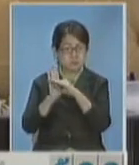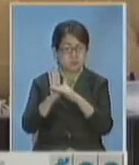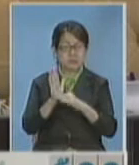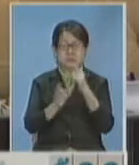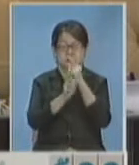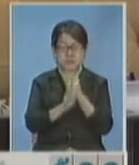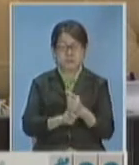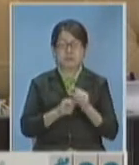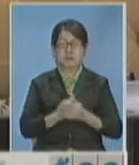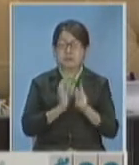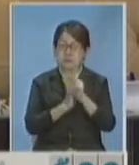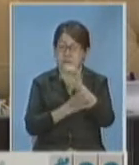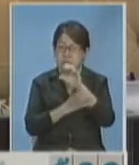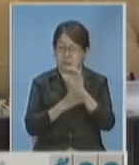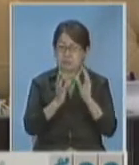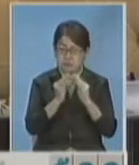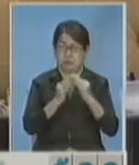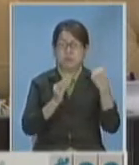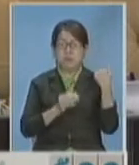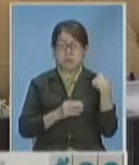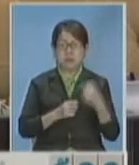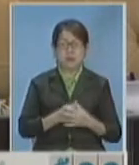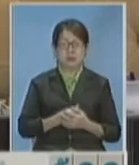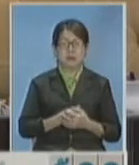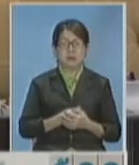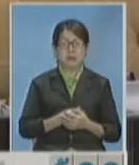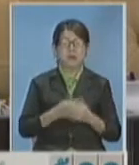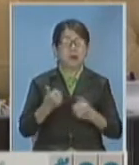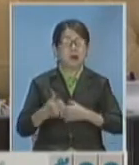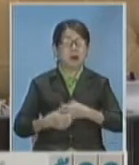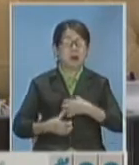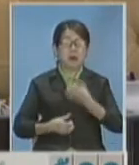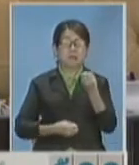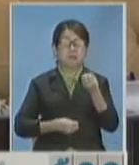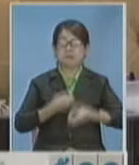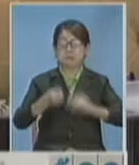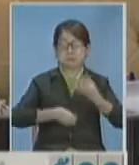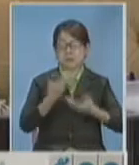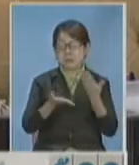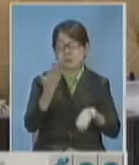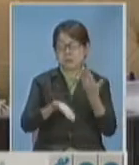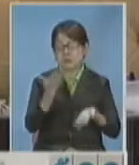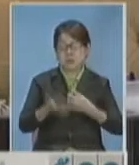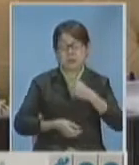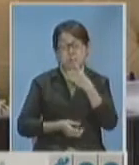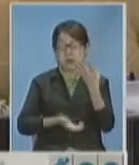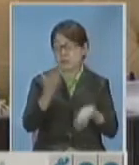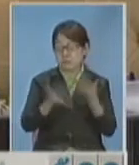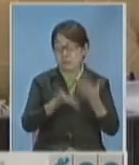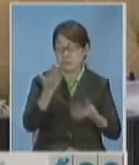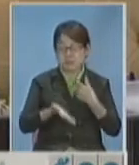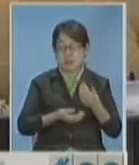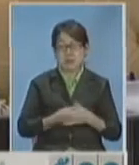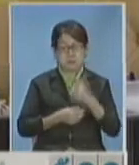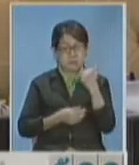ายอยู่ข้อบังคับการประชุมของเราอยู่ไม่ใช่อยากอภิปรายอะไรก็อภิปรายได้อยากพูดอะไรก็พูดได้ซึ่งผม